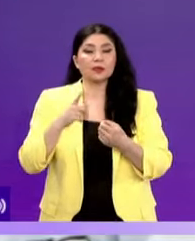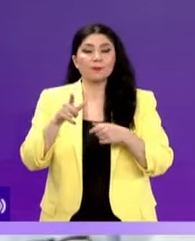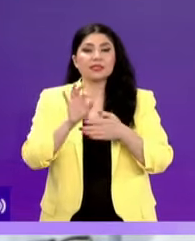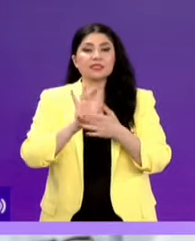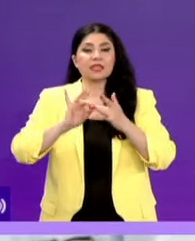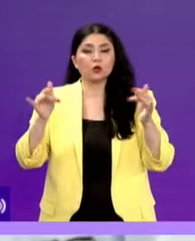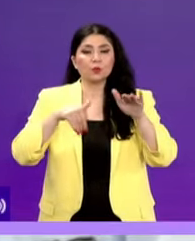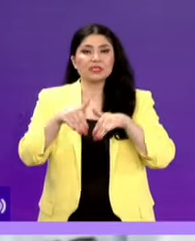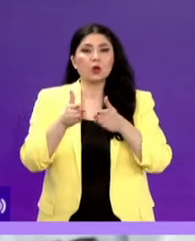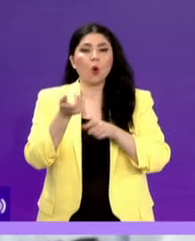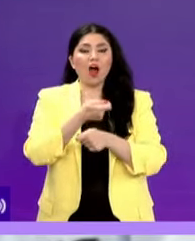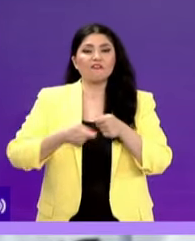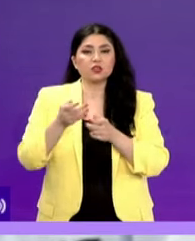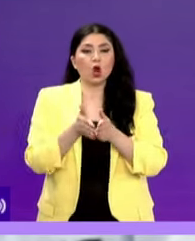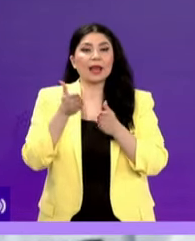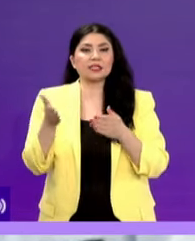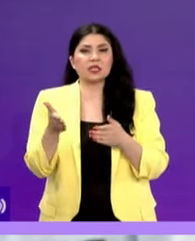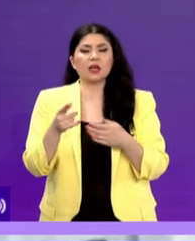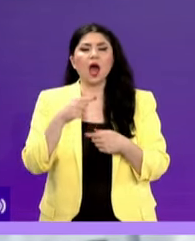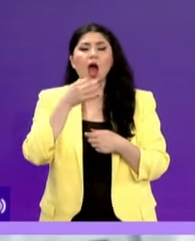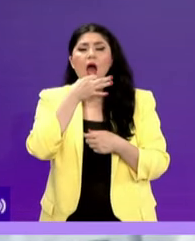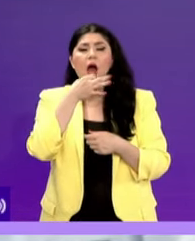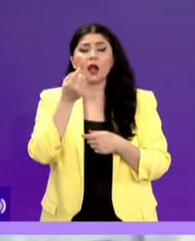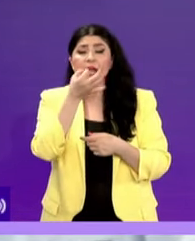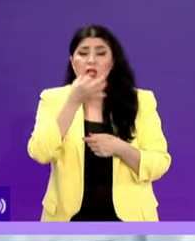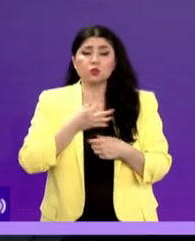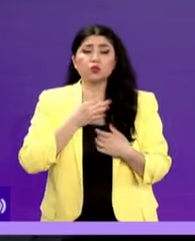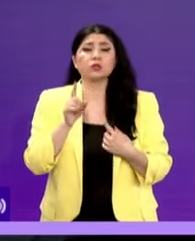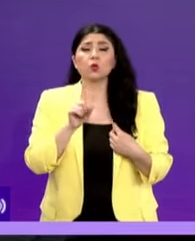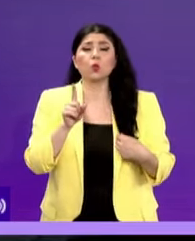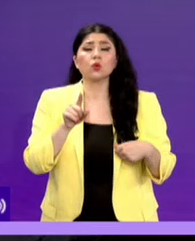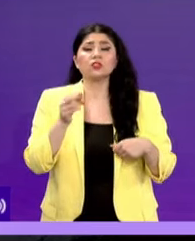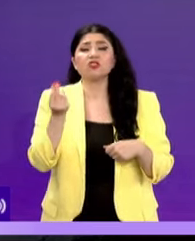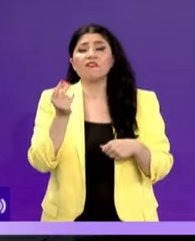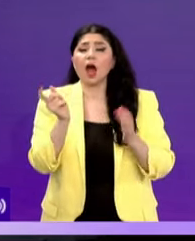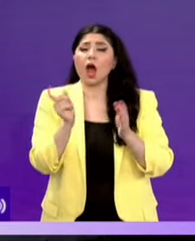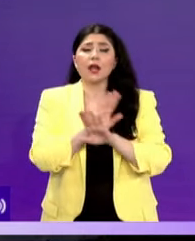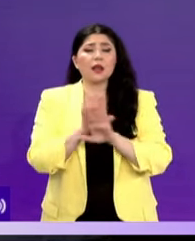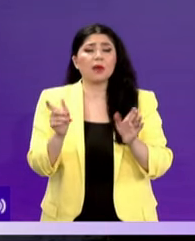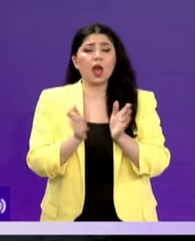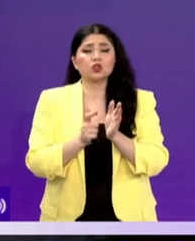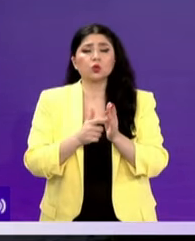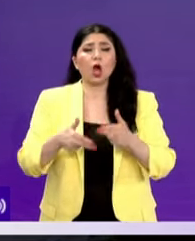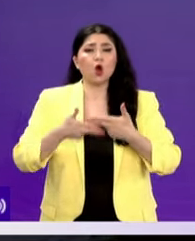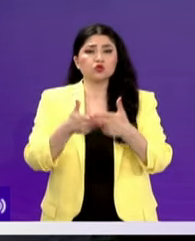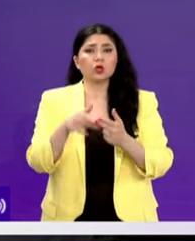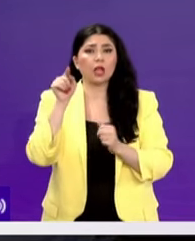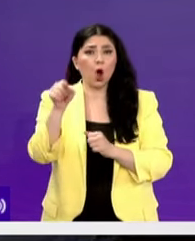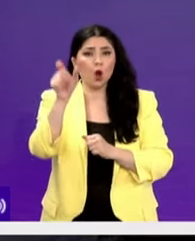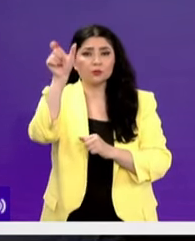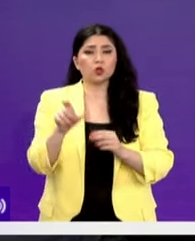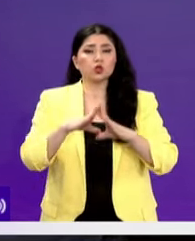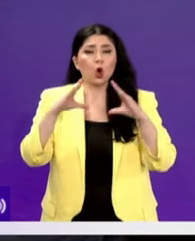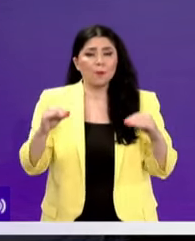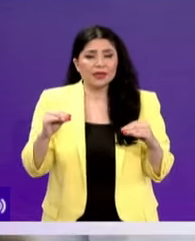Ministerului Afacerilor Externe. Spuneați că nu ați primit solicitări de ajutor din partea românilor de acolo, ci doar solicitări cu privire